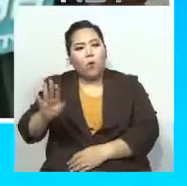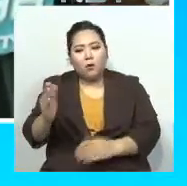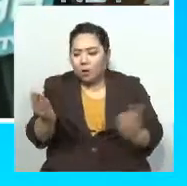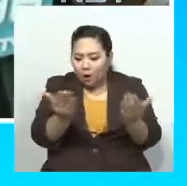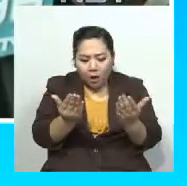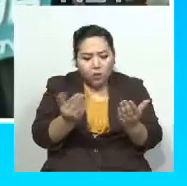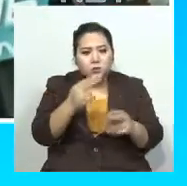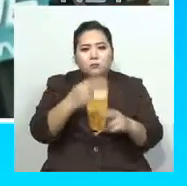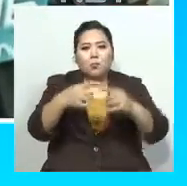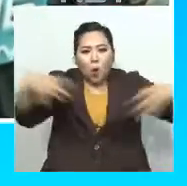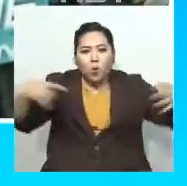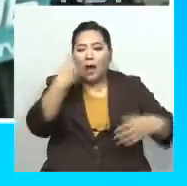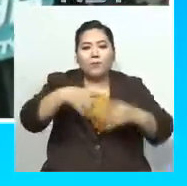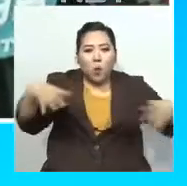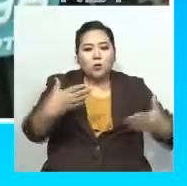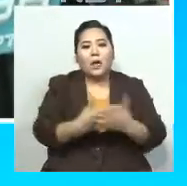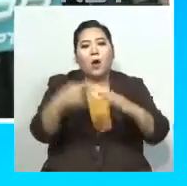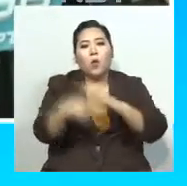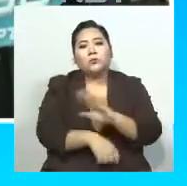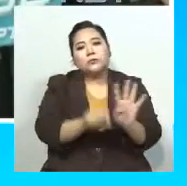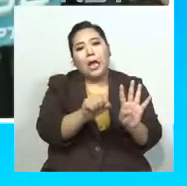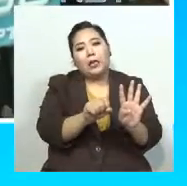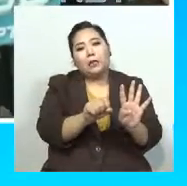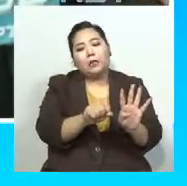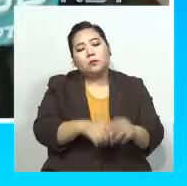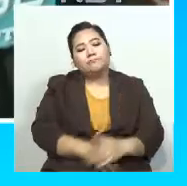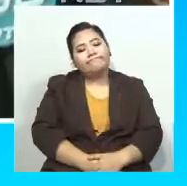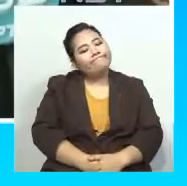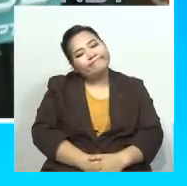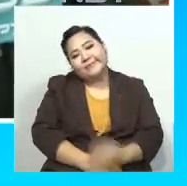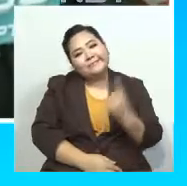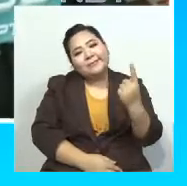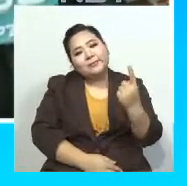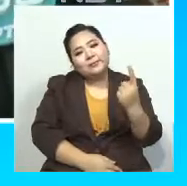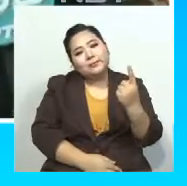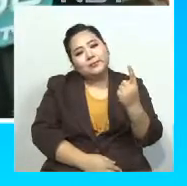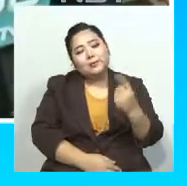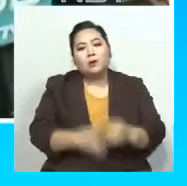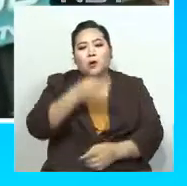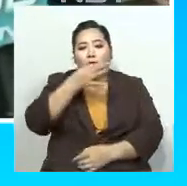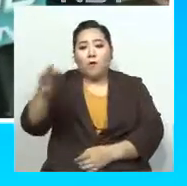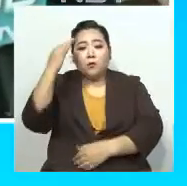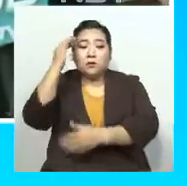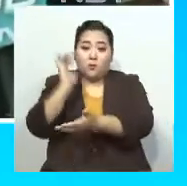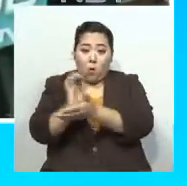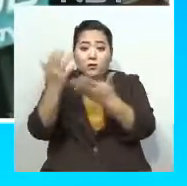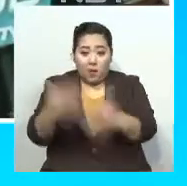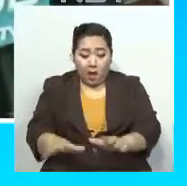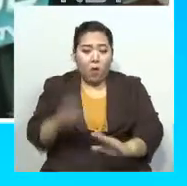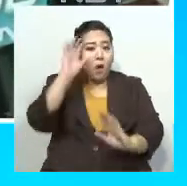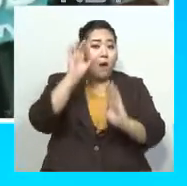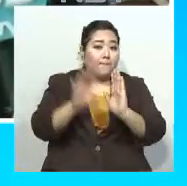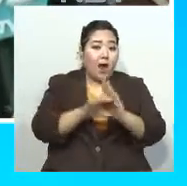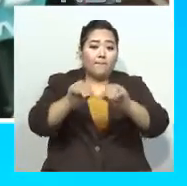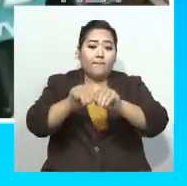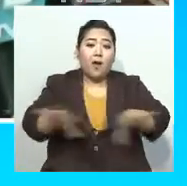ไปก็เกือบ 400,000 กว่าค่ะอันนี้คนเดียวนะคะแล้วหลังจากนั้นก็เราก็ไปแจ้งความเสร็จเราก็เอารูปเขาไปลง